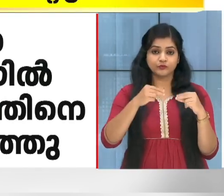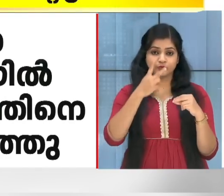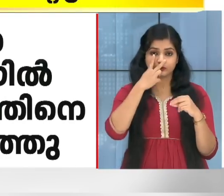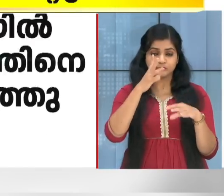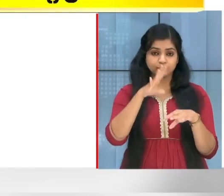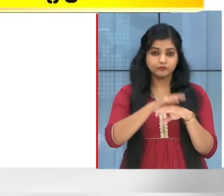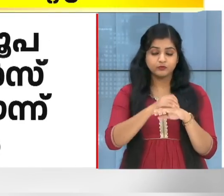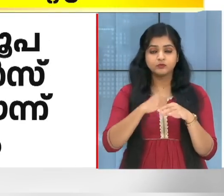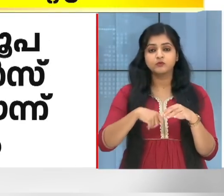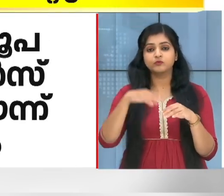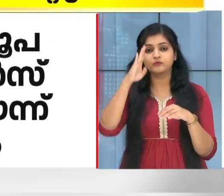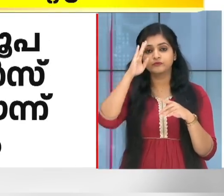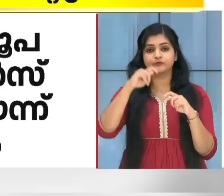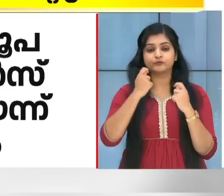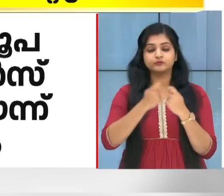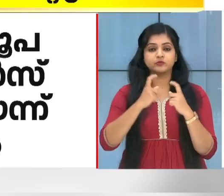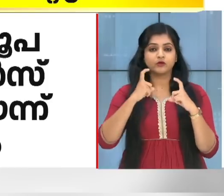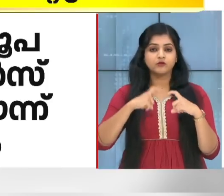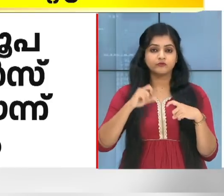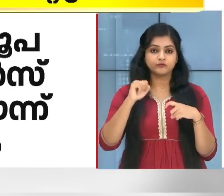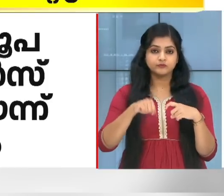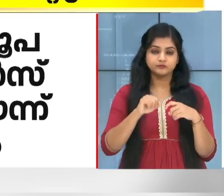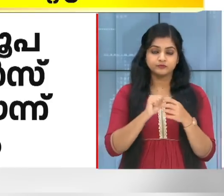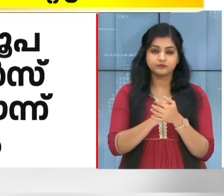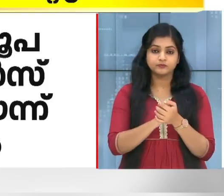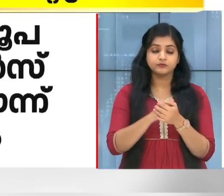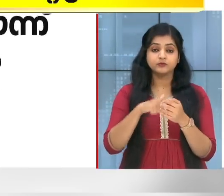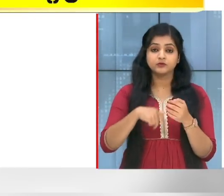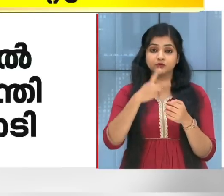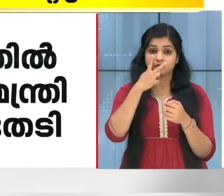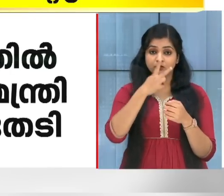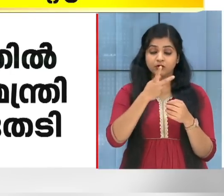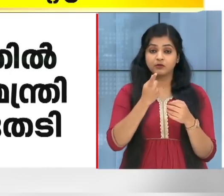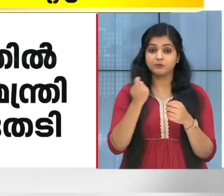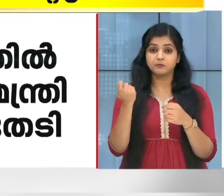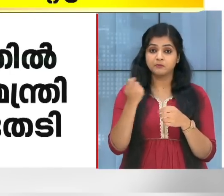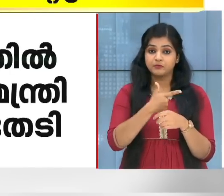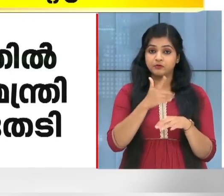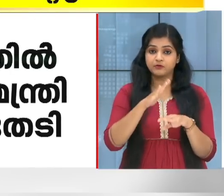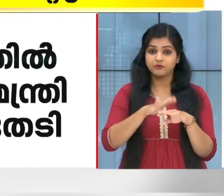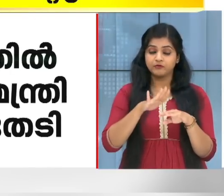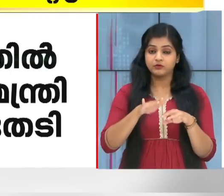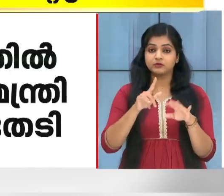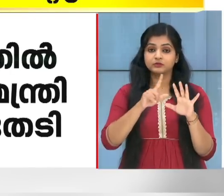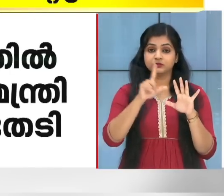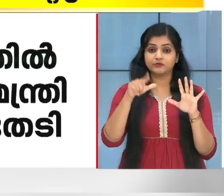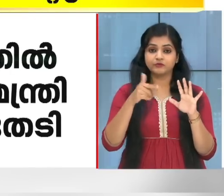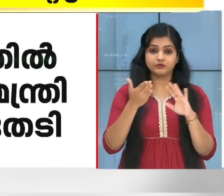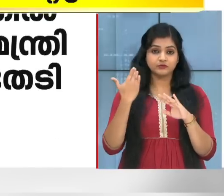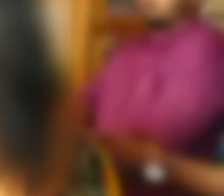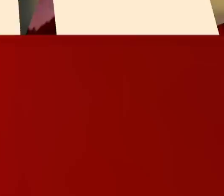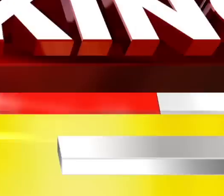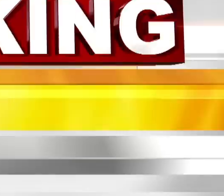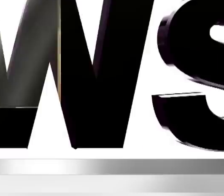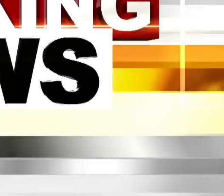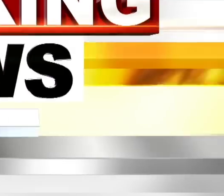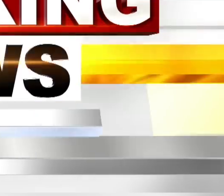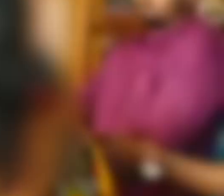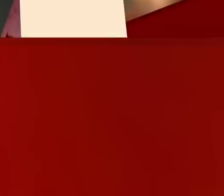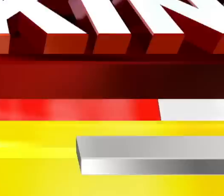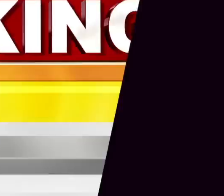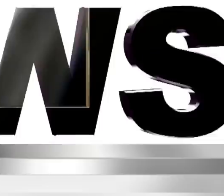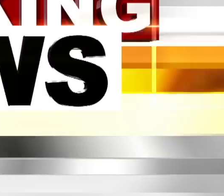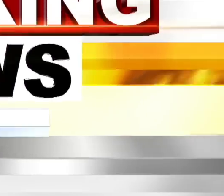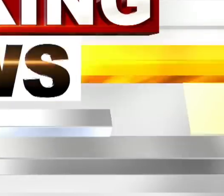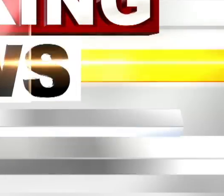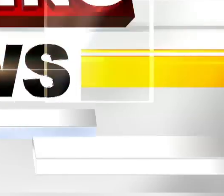പോലീസ് അത് സ്ഥിരീകരിക്കുന്നുണ്ട്. ഏതായാലും ആ ഒരു തരത്തിൽ നോക്കുകയാണെങ്കിൽ ഈ 7-ാം തീയതി കുട്ടിയെ പ്രസവിക്കുന്നു, മുൻ നിശ്ചയിച്ച പ്രകാരം 10-ാം തീയതി ഡിസ്ചാർജ്